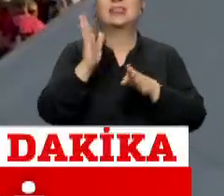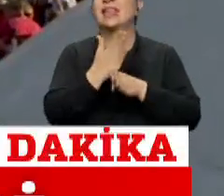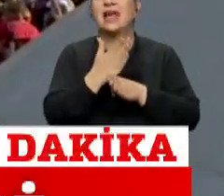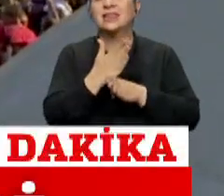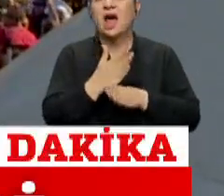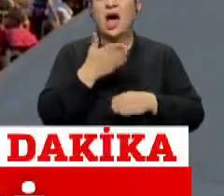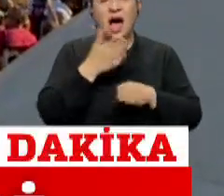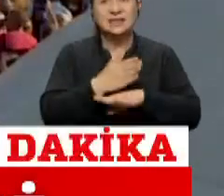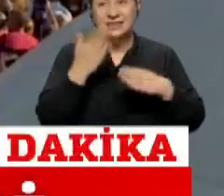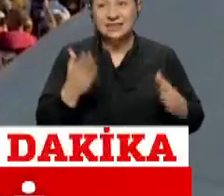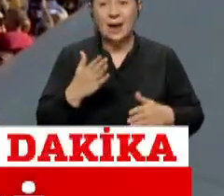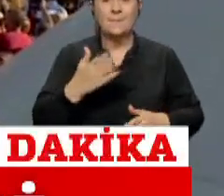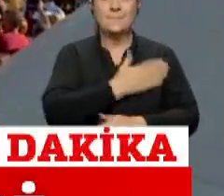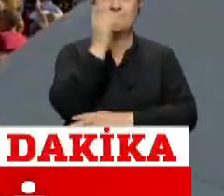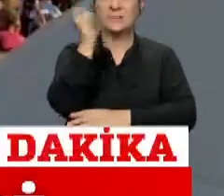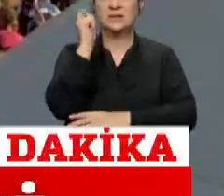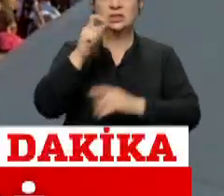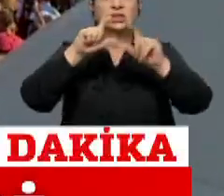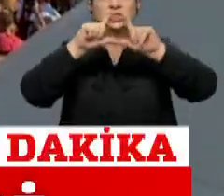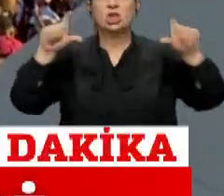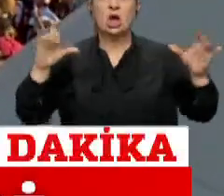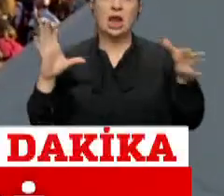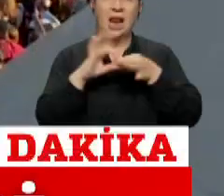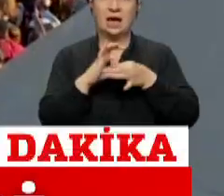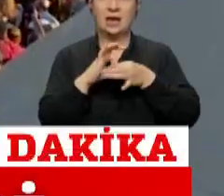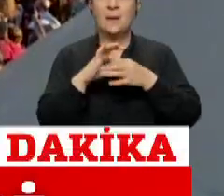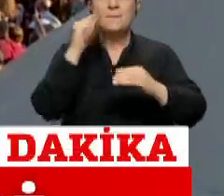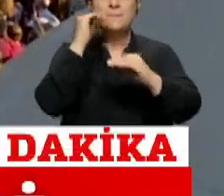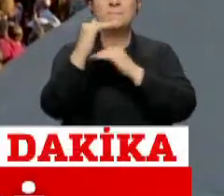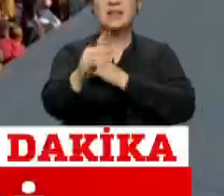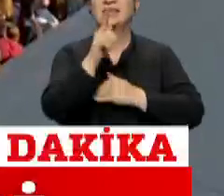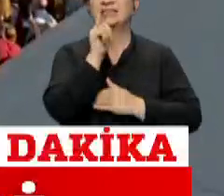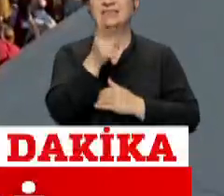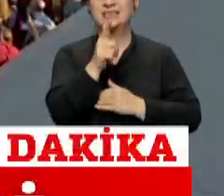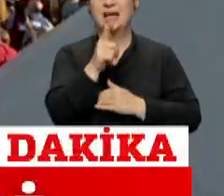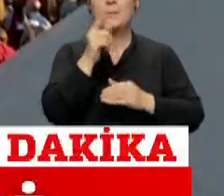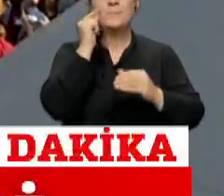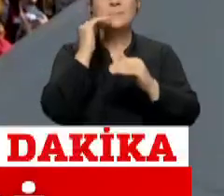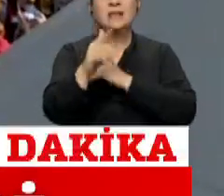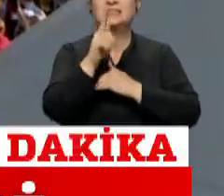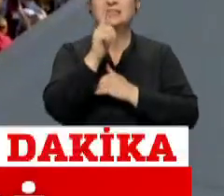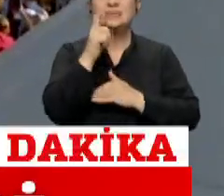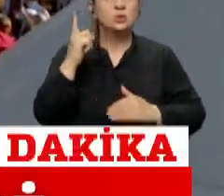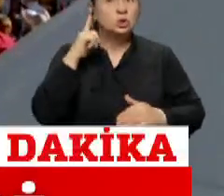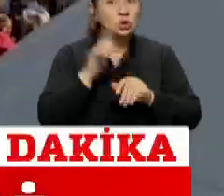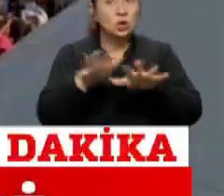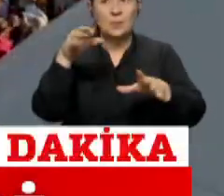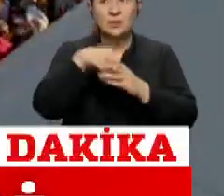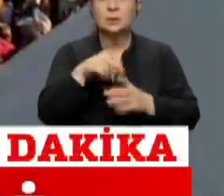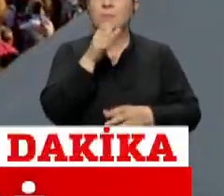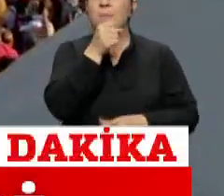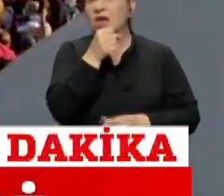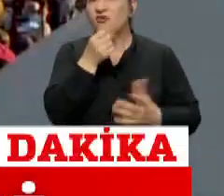ise aslında mitingin sloganıyla alakalı, milletin sesi. Milletin sesini duyurabilmek için